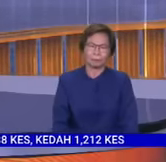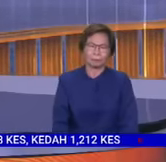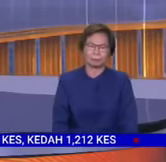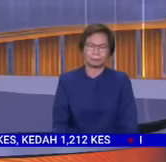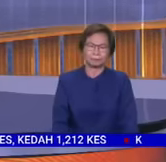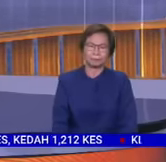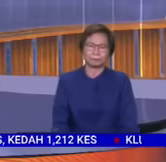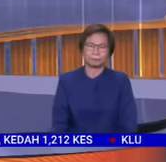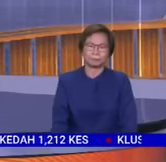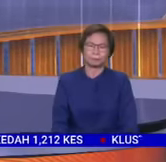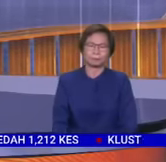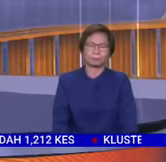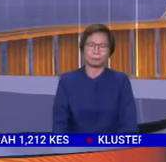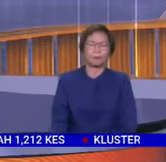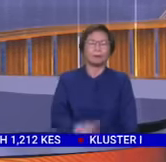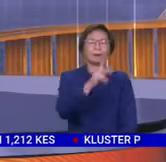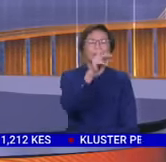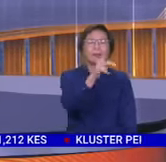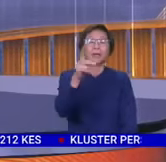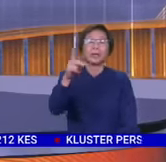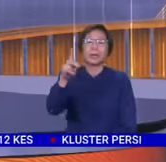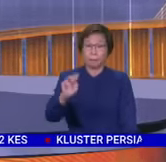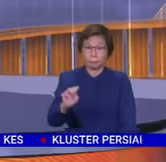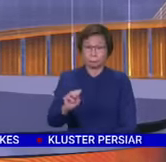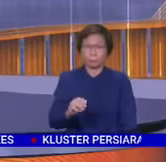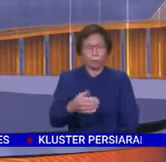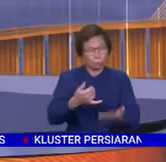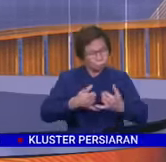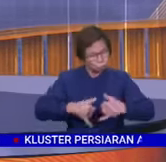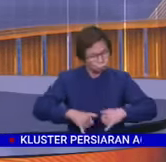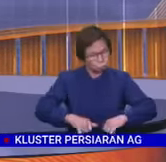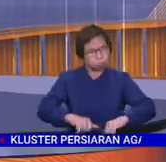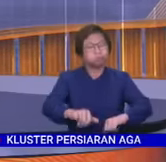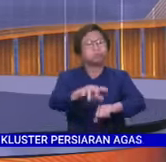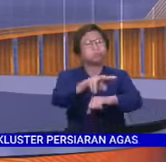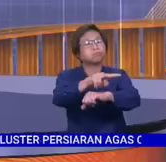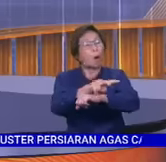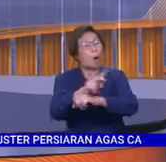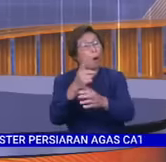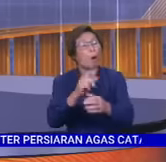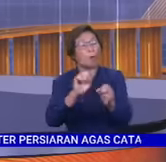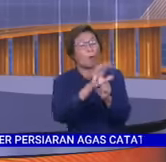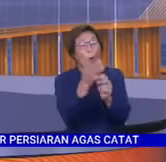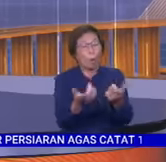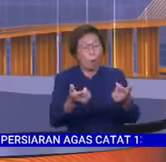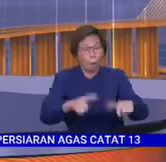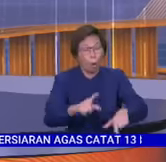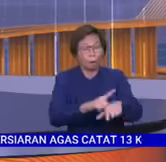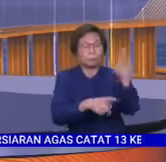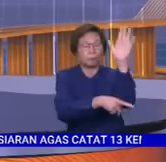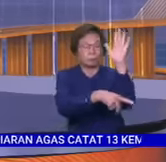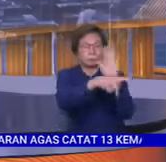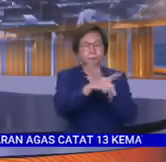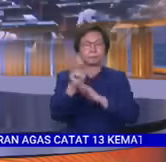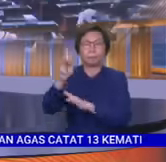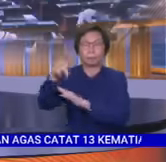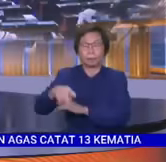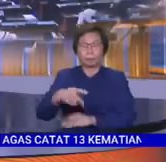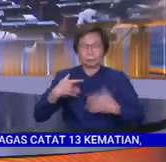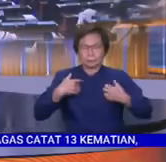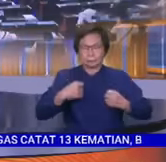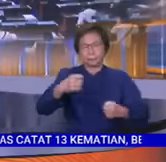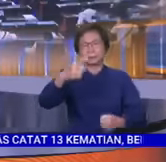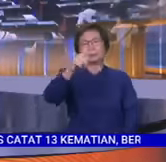dalam empat itu Kementerian Kesehatan akan terus memantau perkembangan situasi komik 19 dipalembanh ketua pengarah